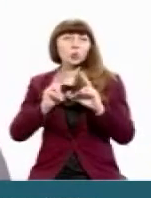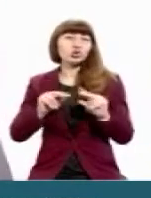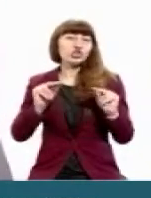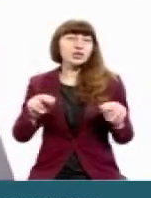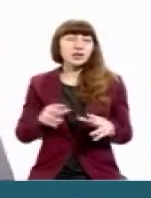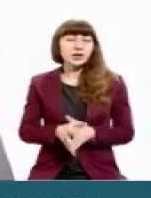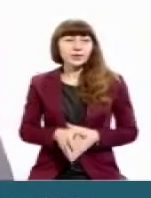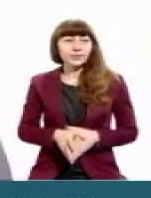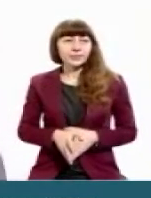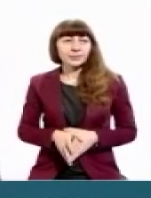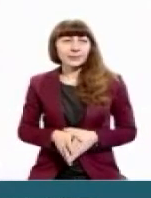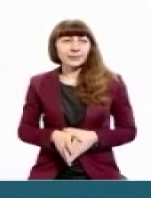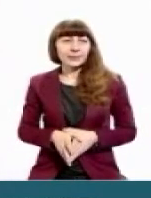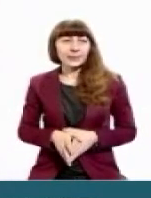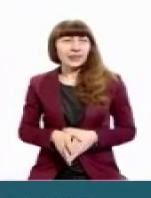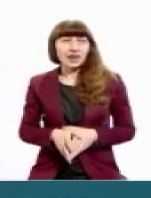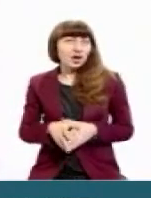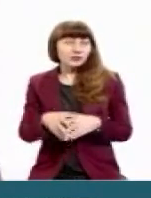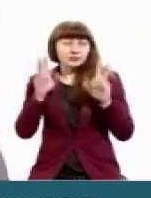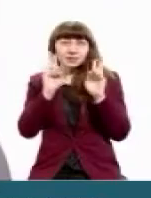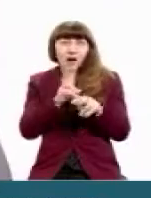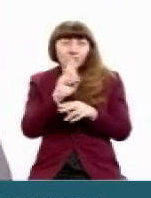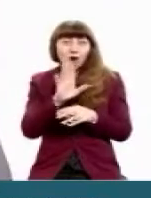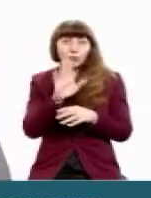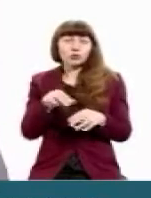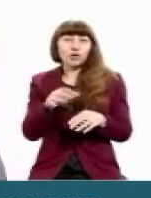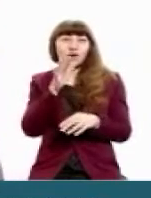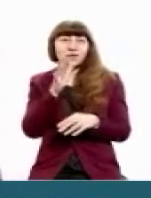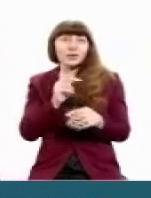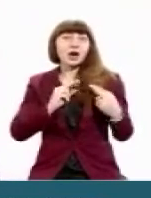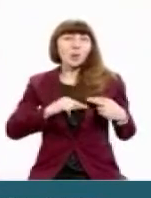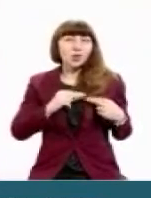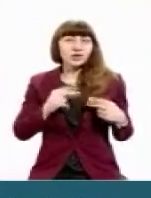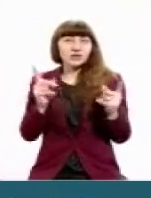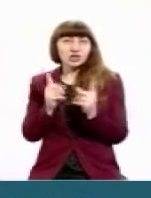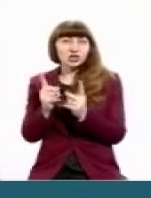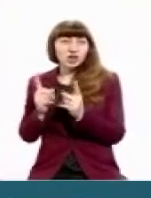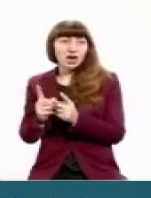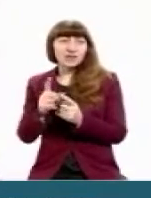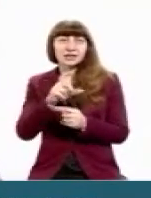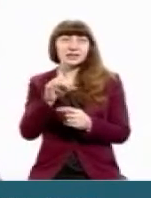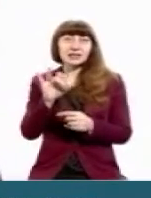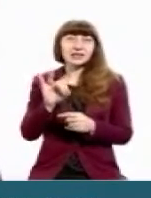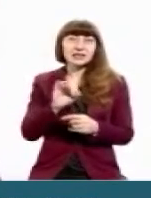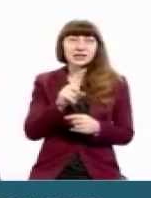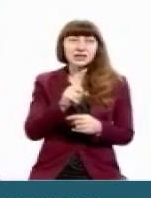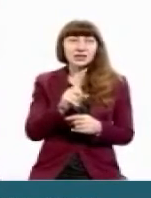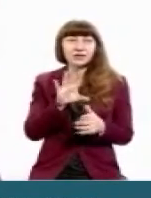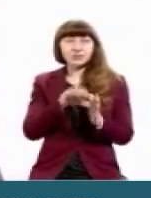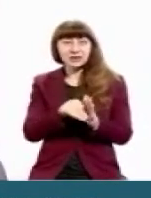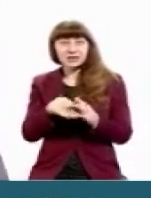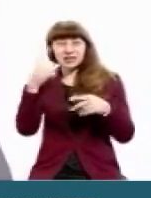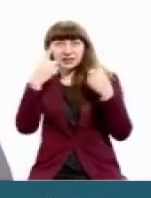корпуса. Вот. И я тоже не представлял, как это будет выглядеть, но в процессе работы мы встречались неоднократно. Значит, эскизы были, рисовали вместе, какие-то